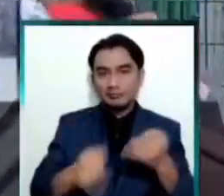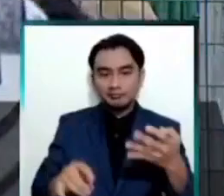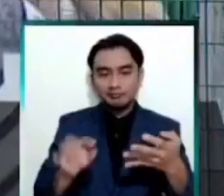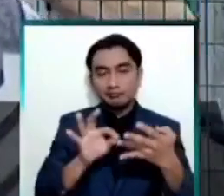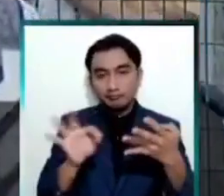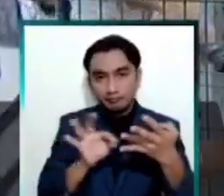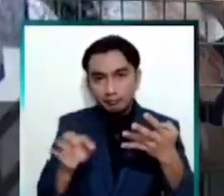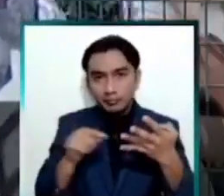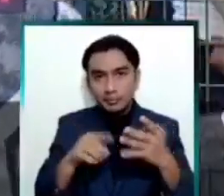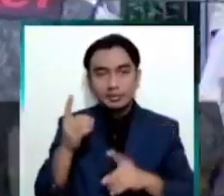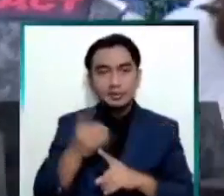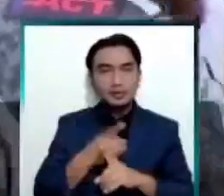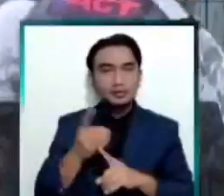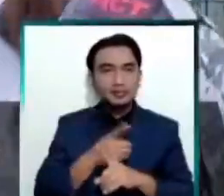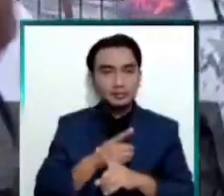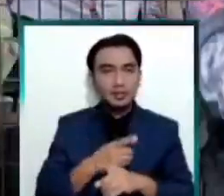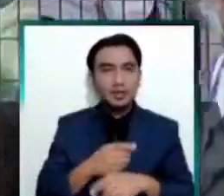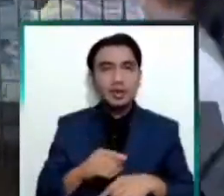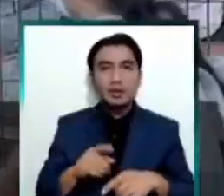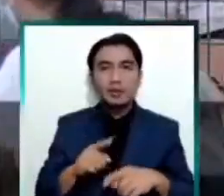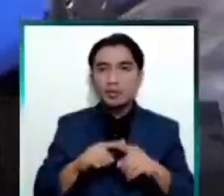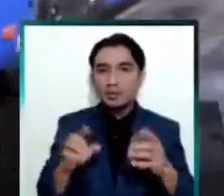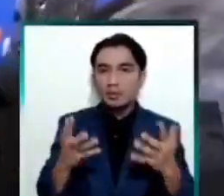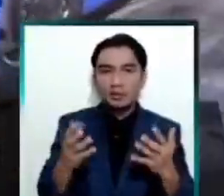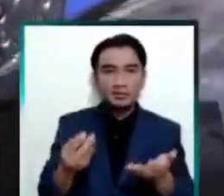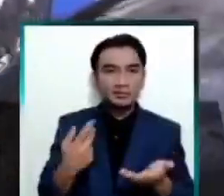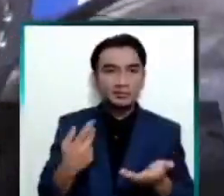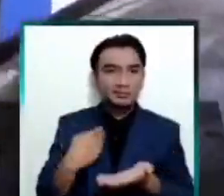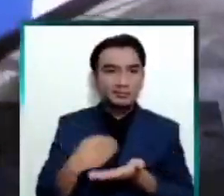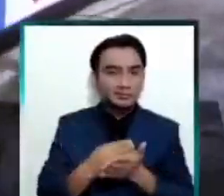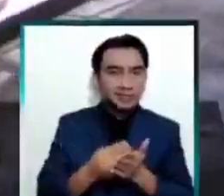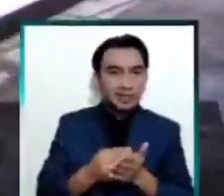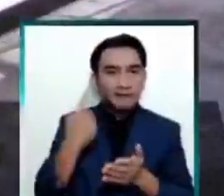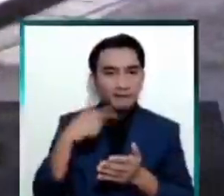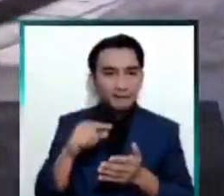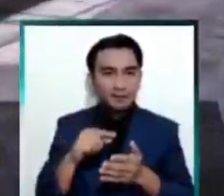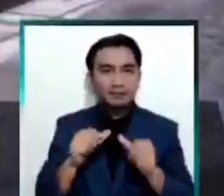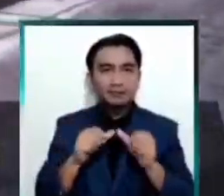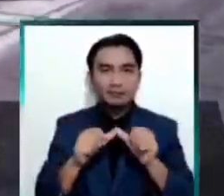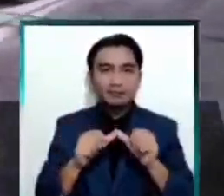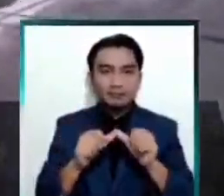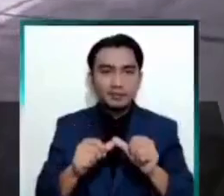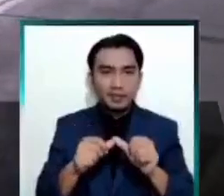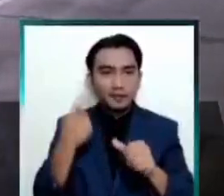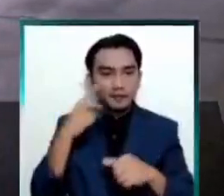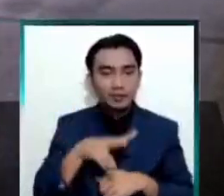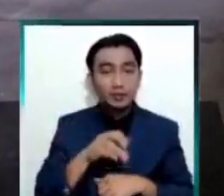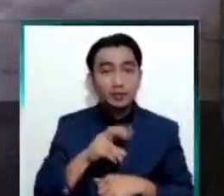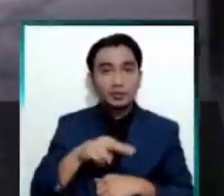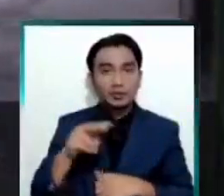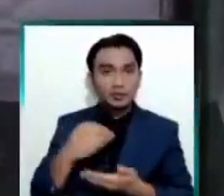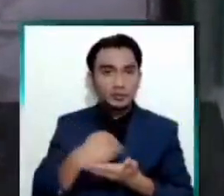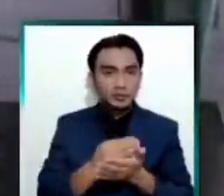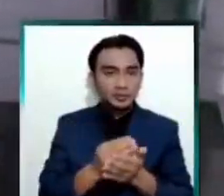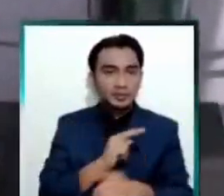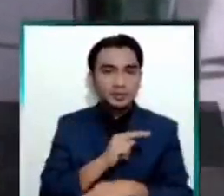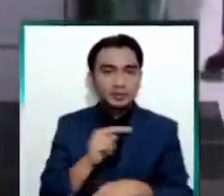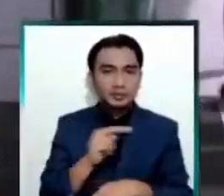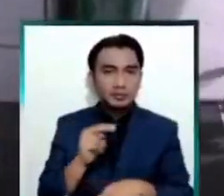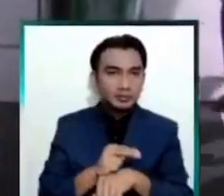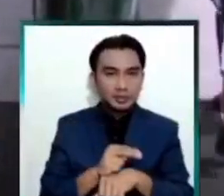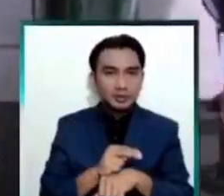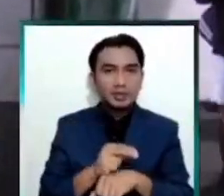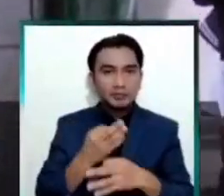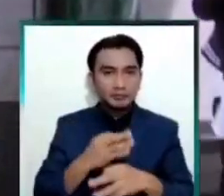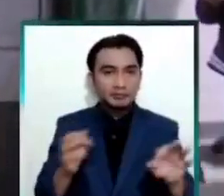Carousel. Wala na raw kasing pondo para ituloy ito sa ilalim ng 2023 national budget, maliban na lang kung paglalaanan